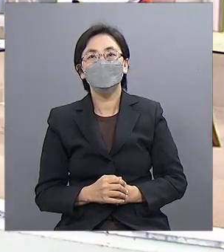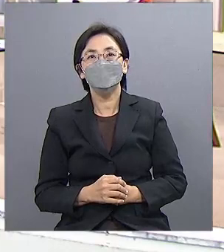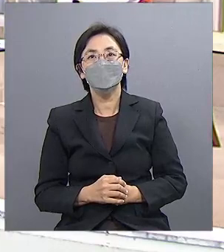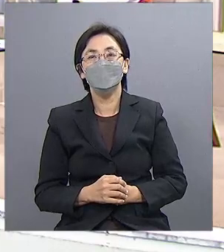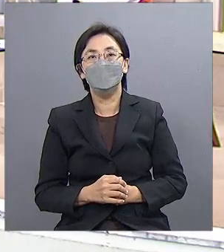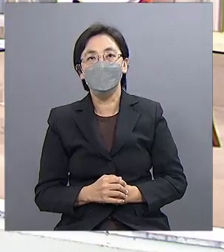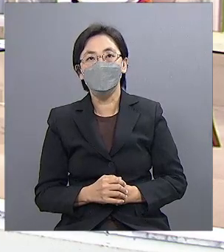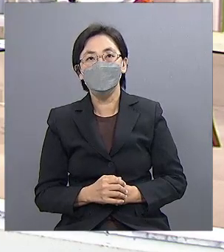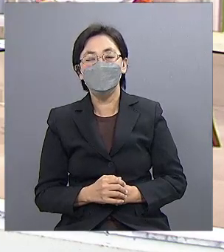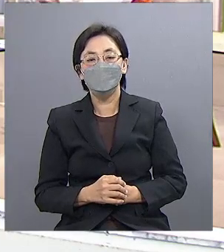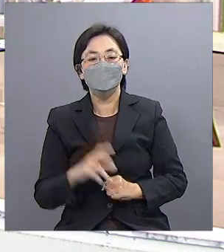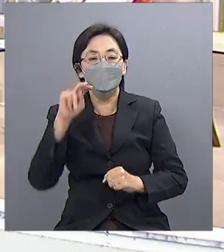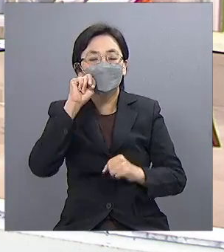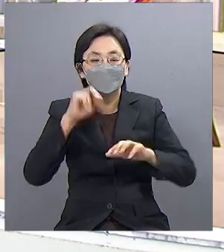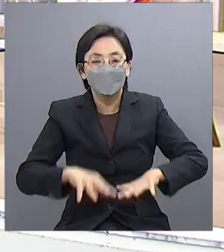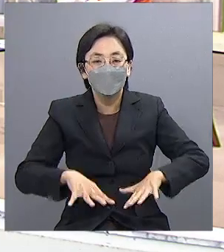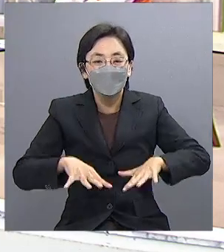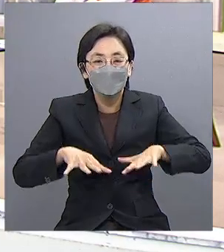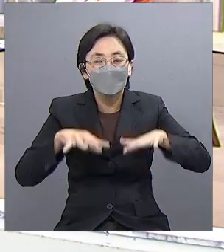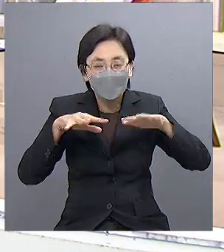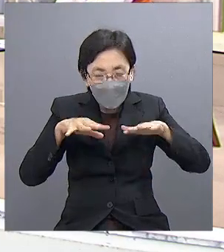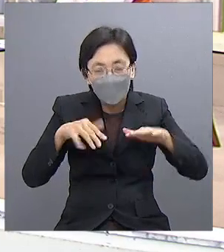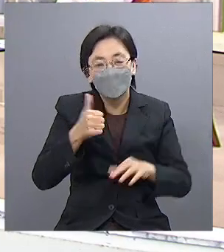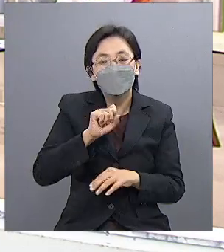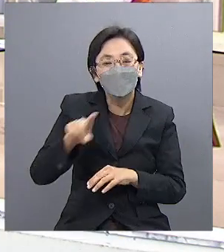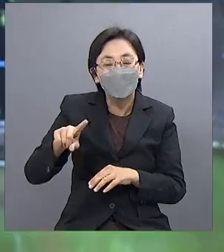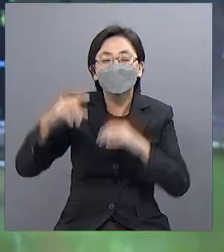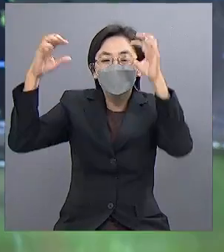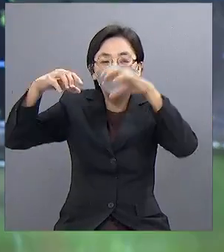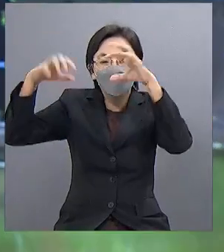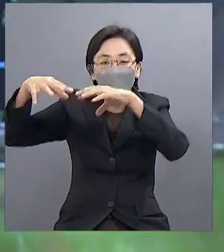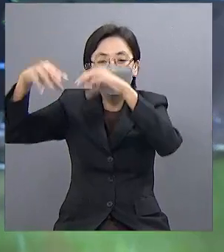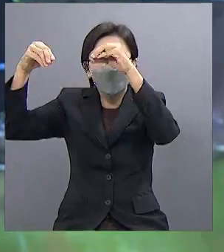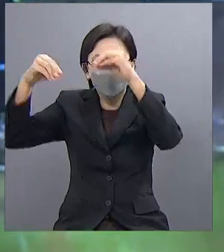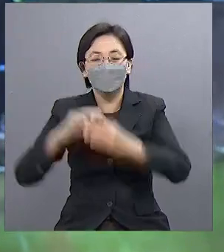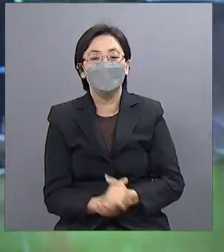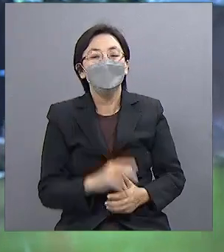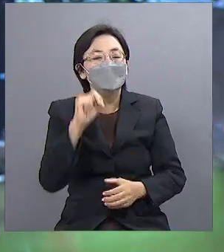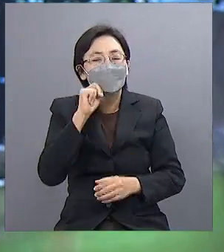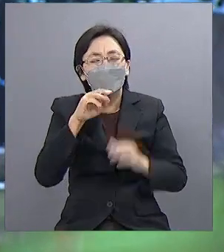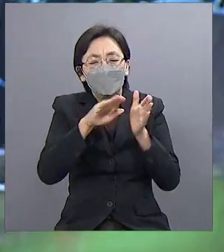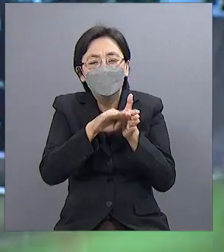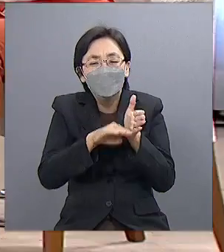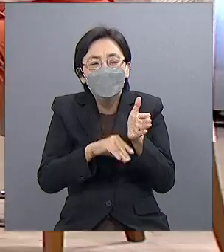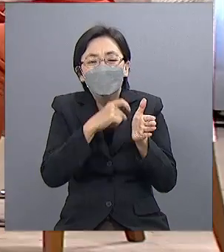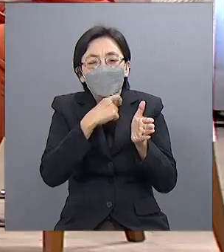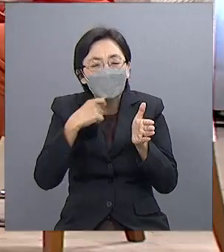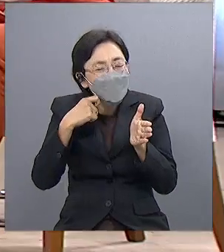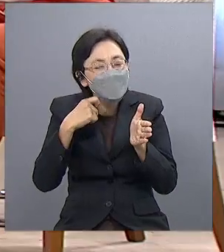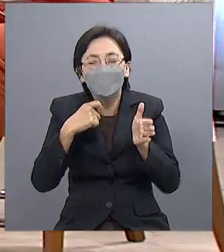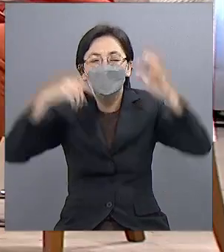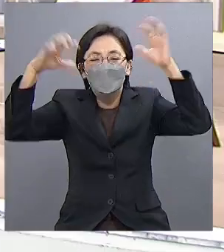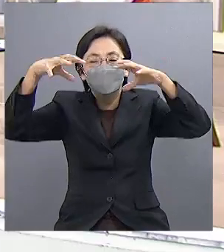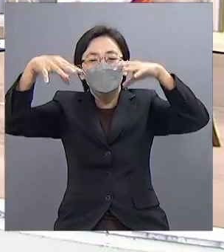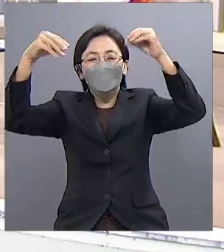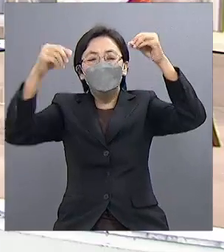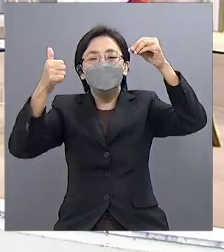น้ำทร่มน้องว่ากว่าฯนแหงพี่วาน้ำแห้งให้ฯนแงเสียอยางดีกว่าแต่สำห